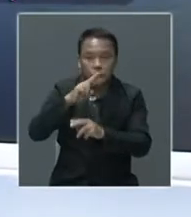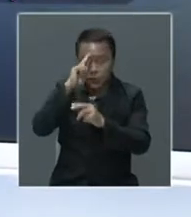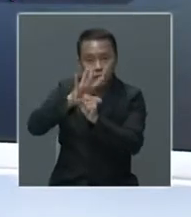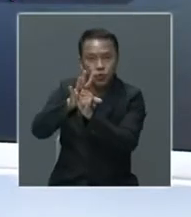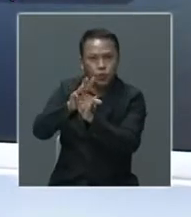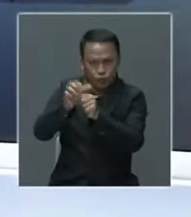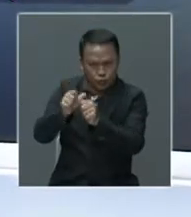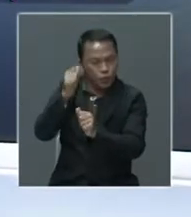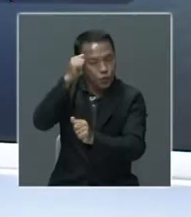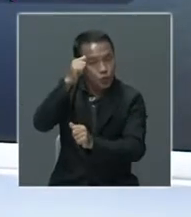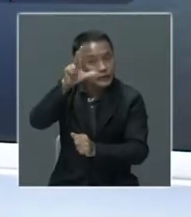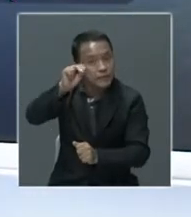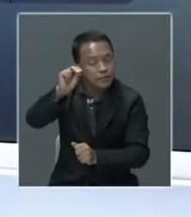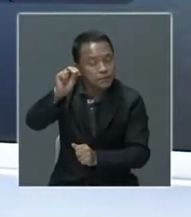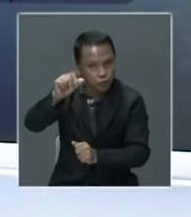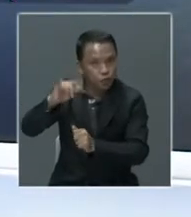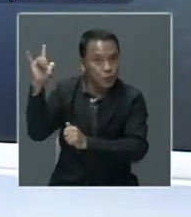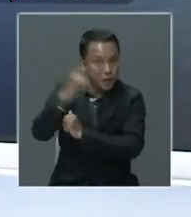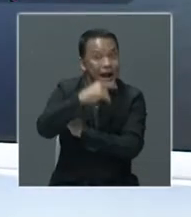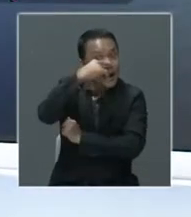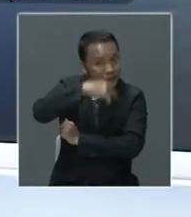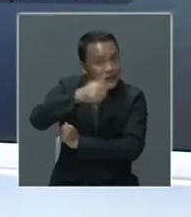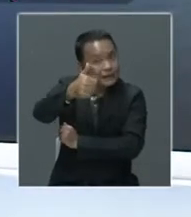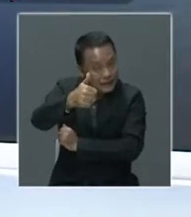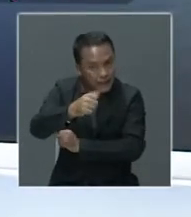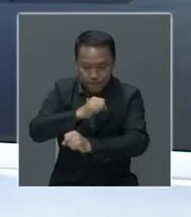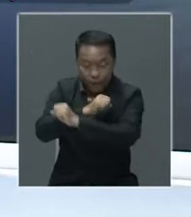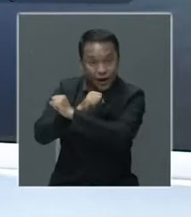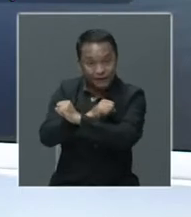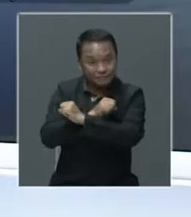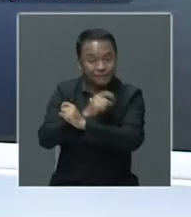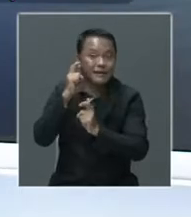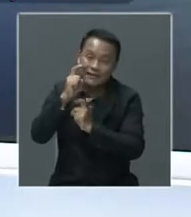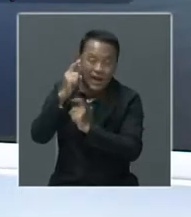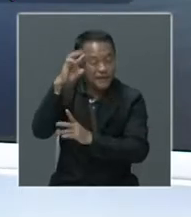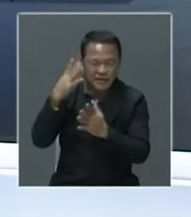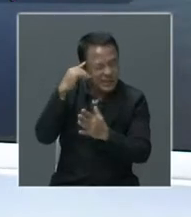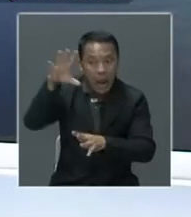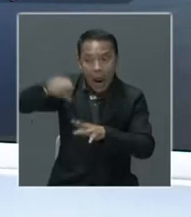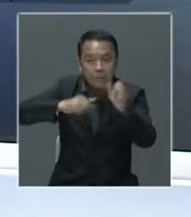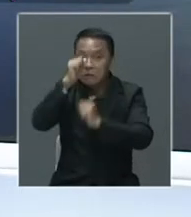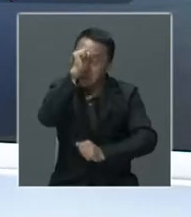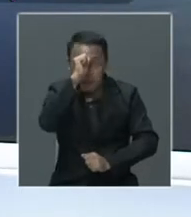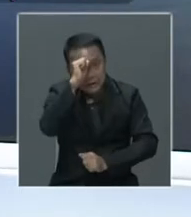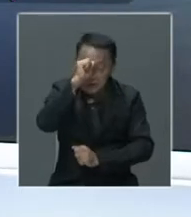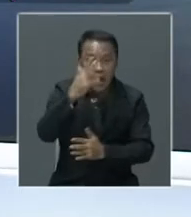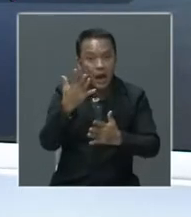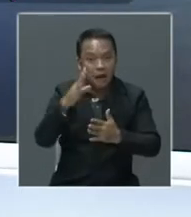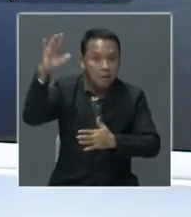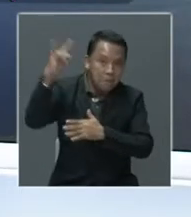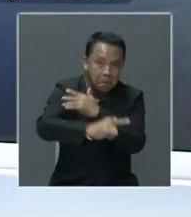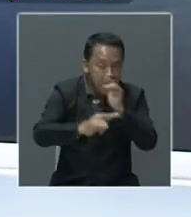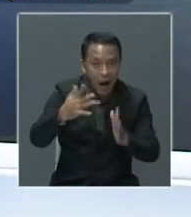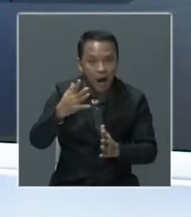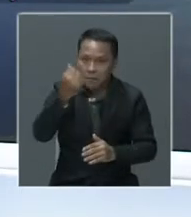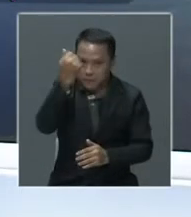า30วันแล้วอย่างนี้นะคะก็ถือว่าเป็นทาร์เก็ตที่ปลอดภัยไม่ใช่กลุ่มเสี่ยงไม่ใช่ว่าโอ้โหไปเอาจากอินเดียมากำลังระบาดเป็นอันดับ2ของโ